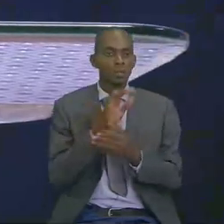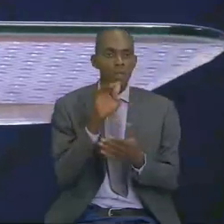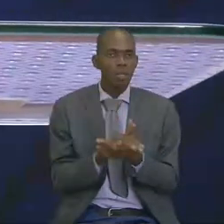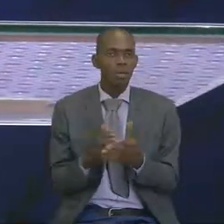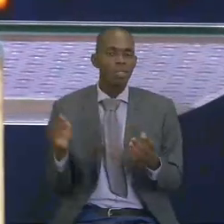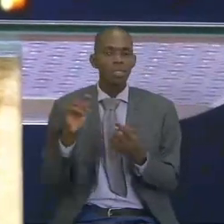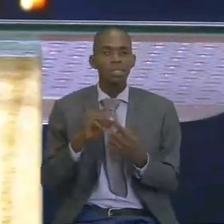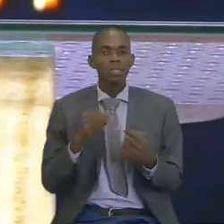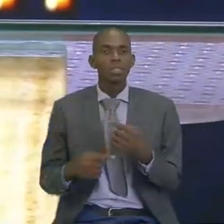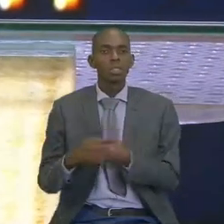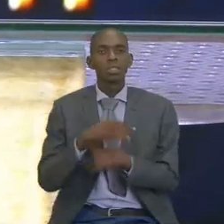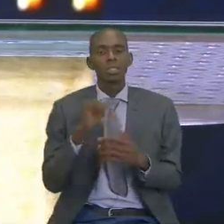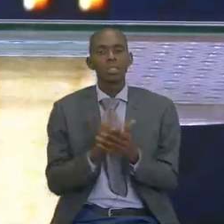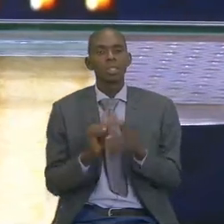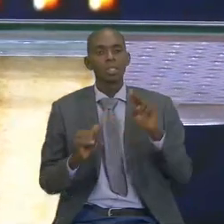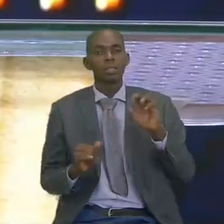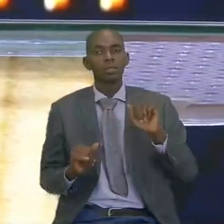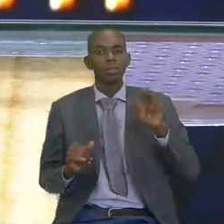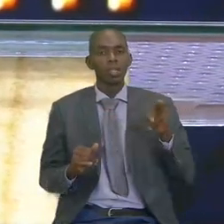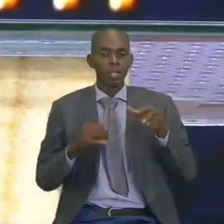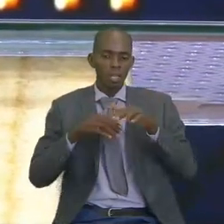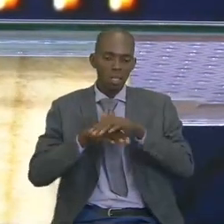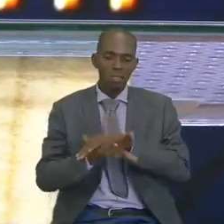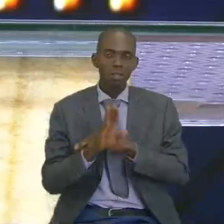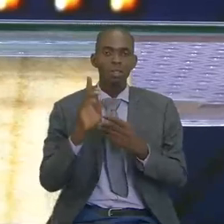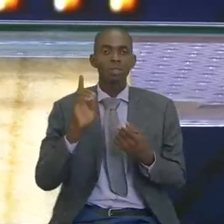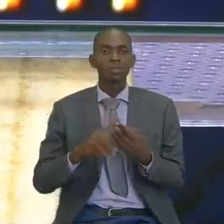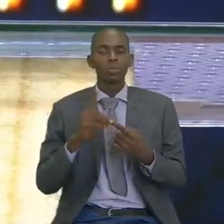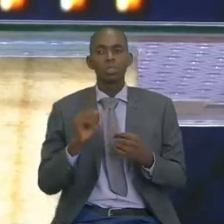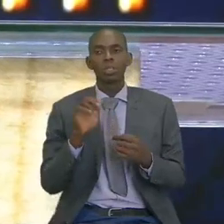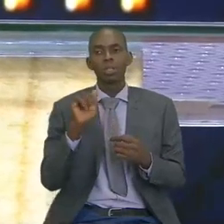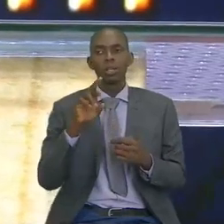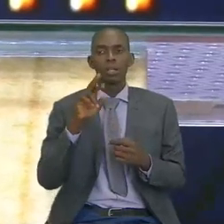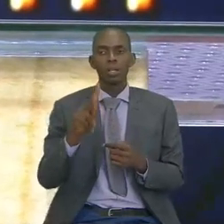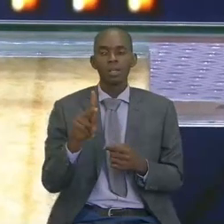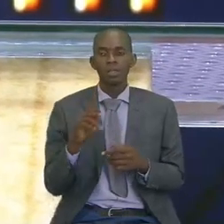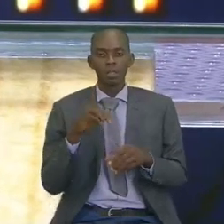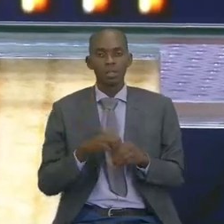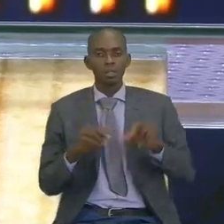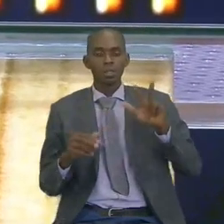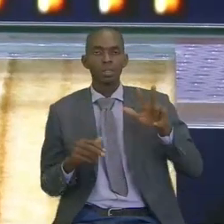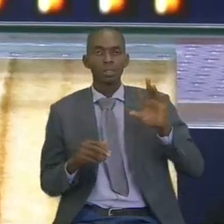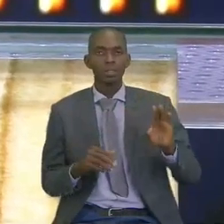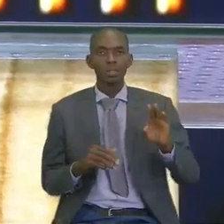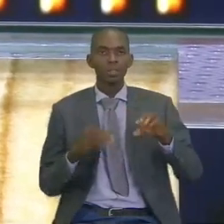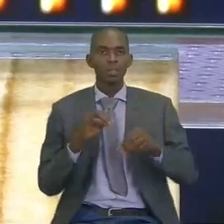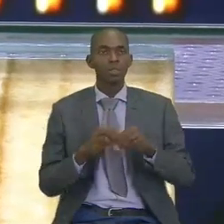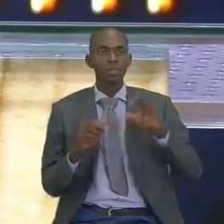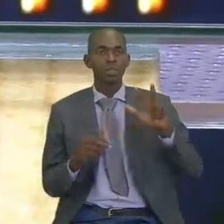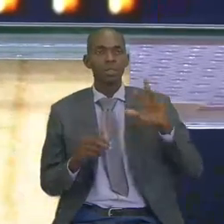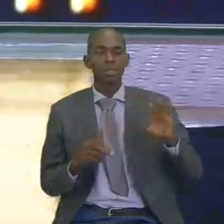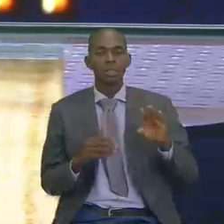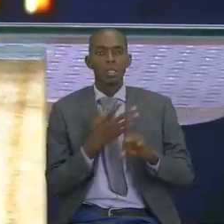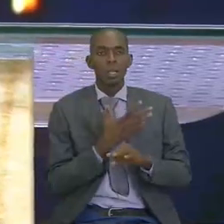mariaient et mariaient leurs enfants jusqu'au jour où Noé entra dans l'arche. Le verset